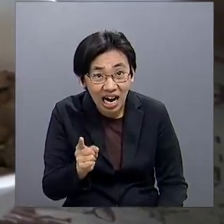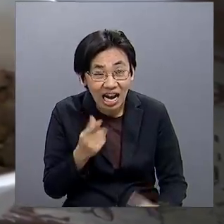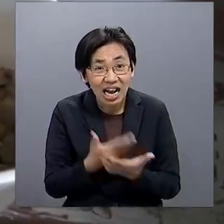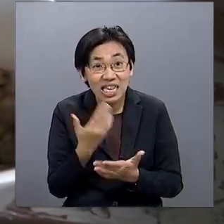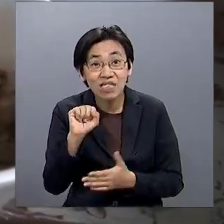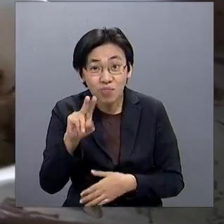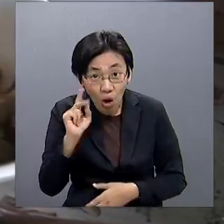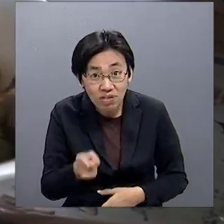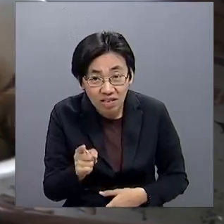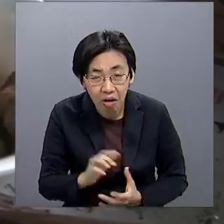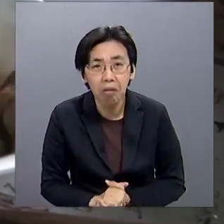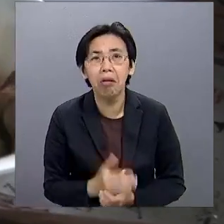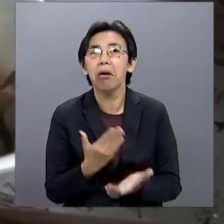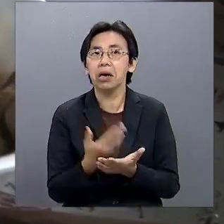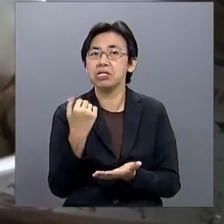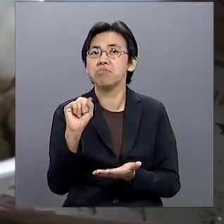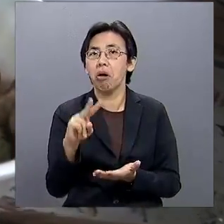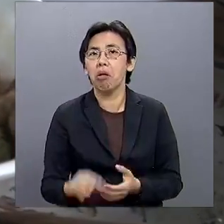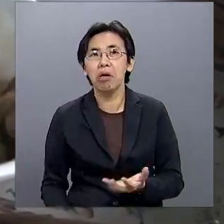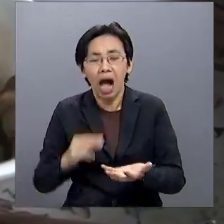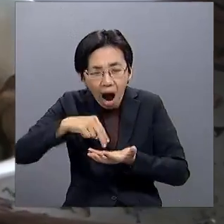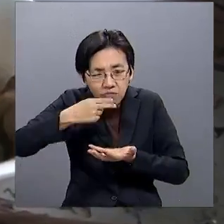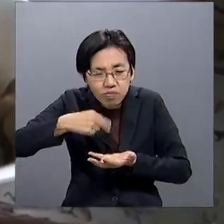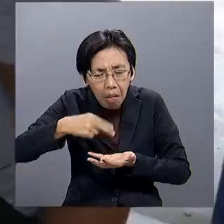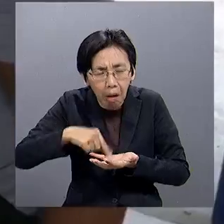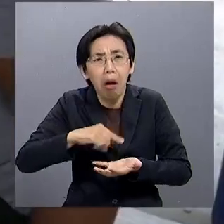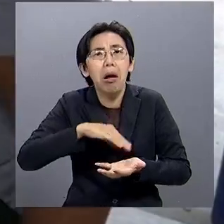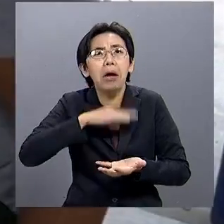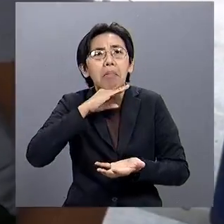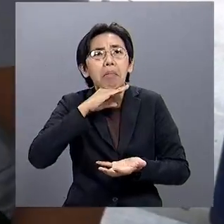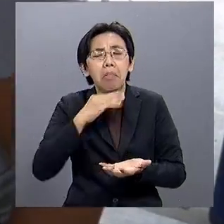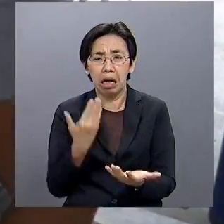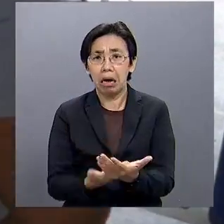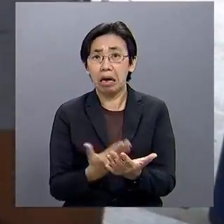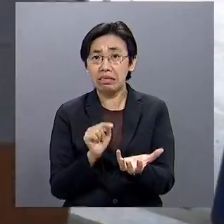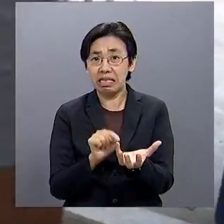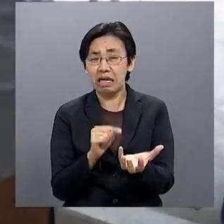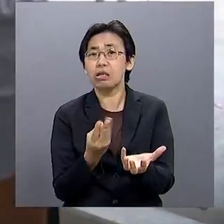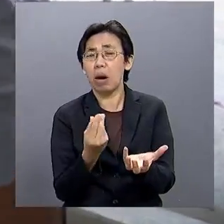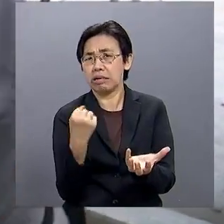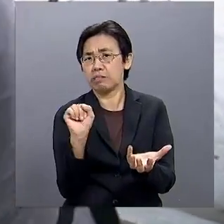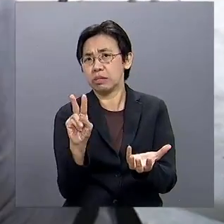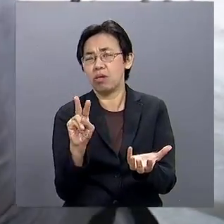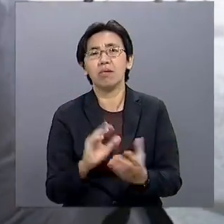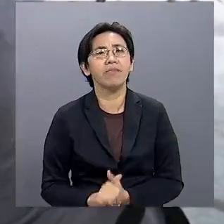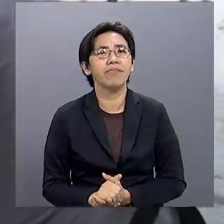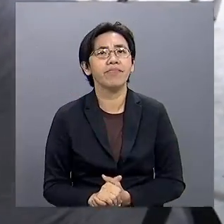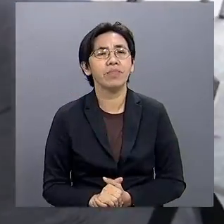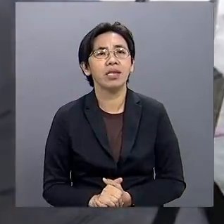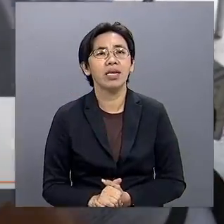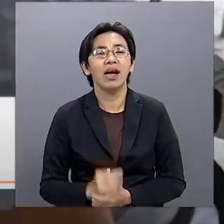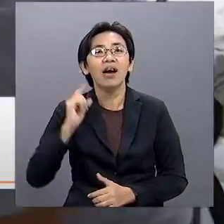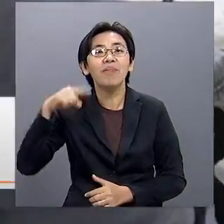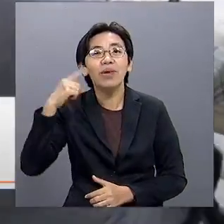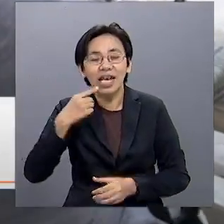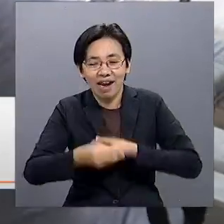ท อิ่มนะผมว่า ไม่น่าเชื่อน้อยอยู่ที่ชามละ12บาทค่ะคุณชลิตาบุญวิสูตรเจ้าของร้านก๋วยเตี๋ยวในจังหวัด